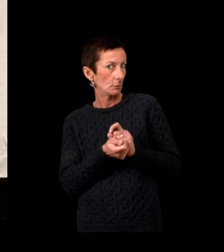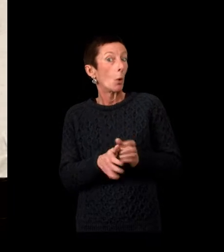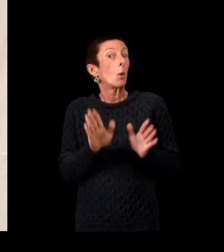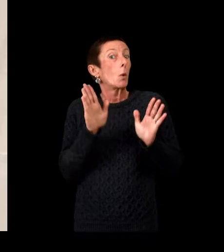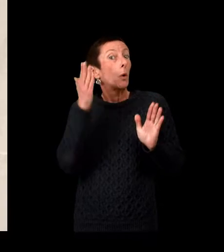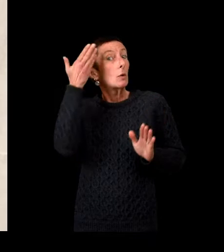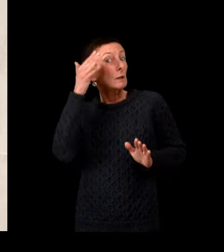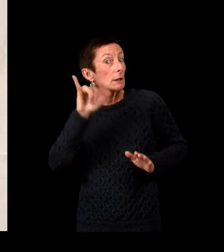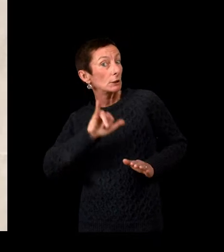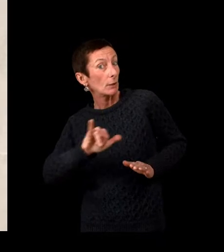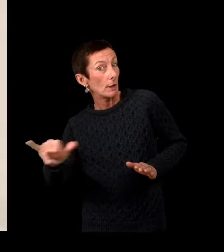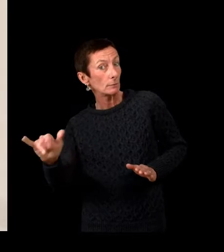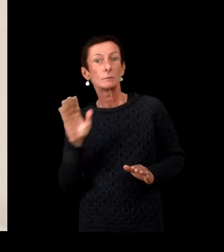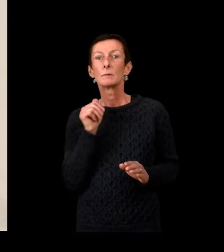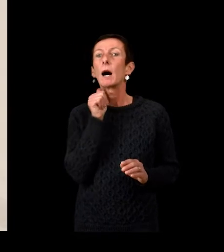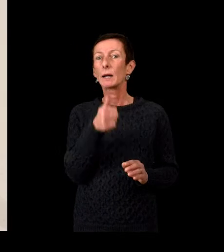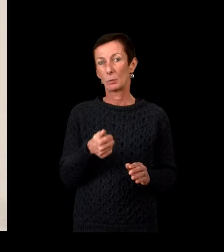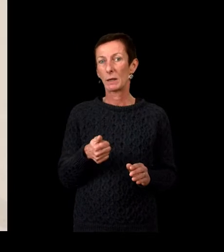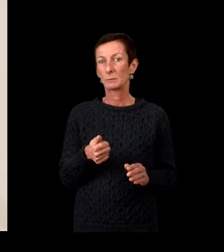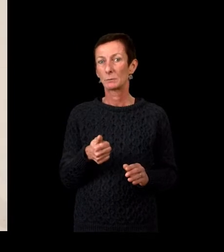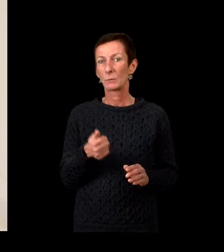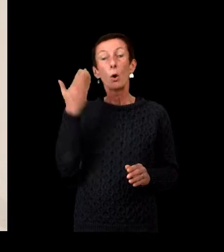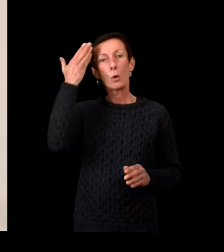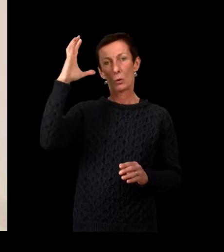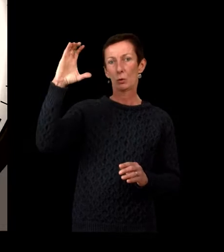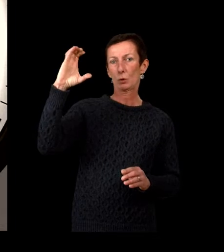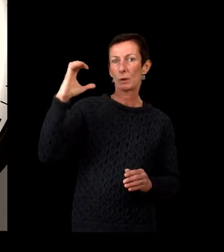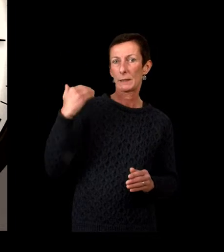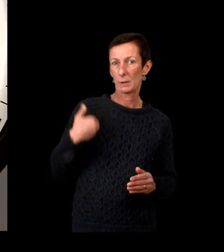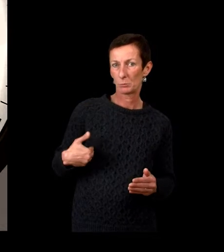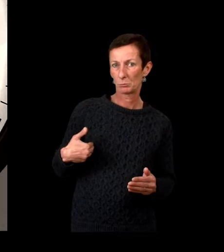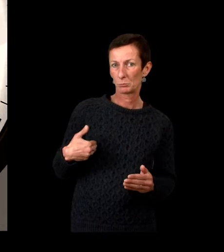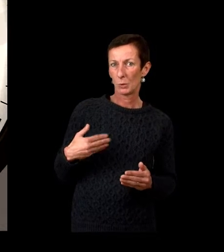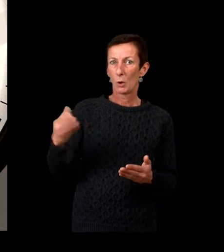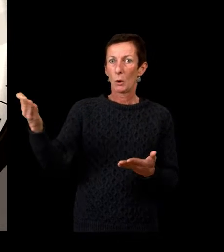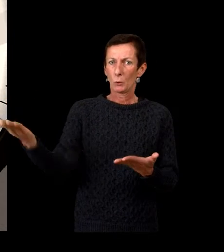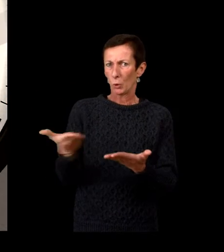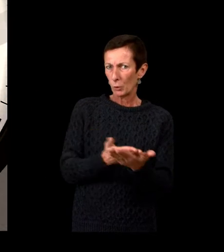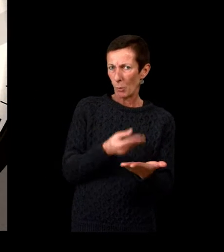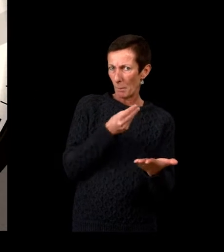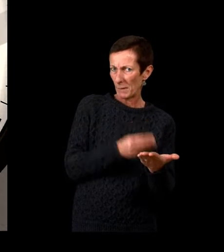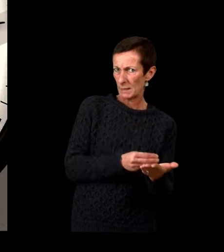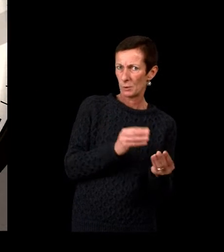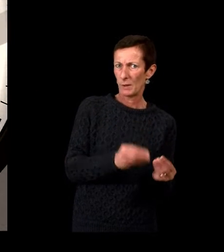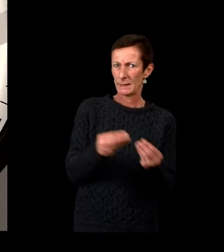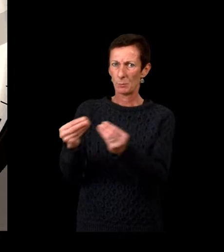jamais. À demain. Bonjour monsieur, j'ai des documents précieux à déposer dans mon coffre. D'accord, je